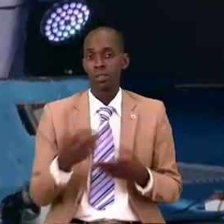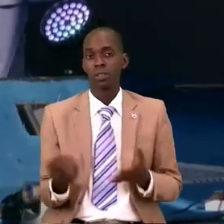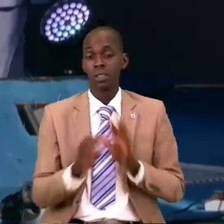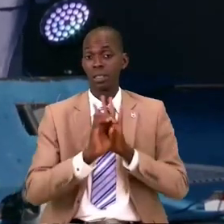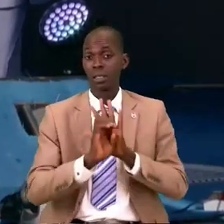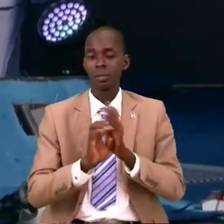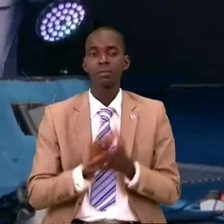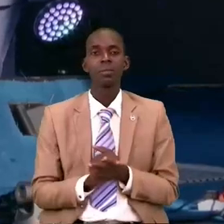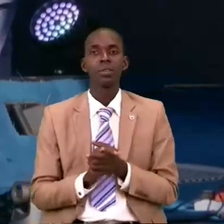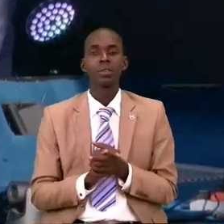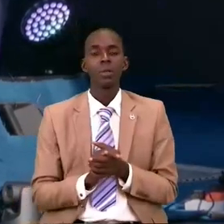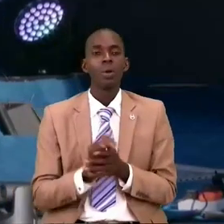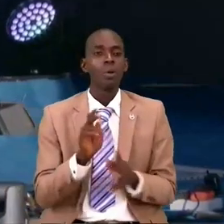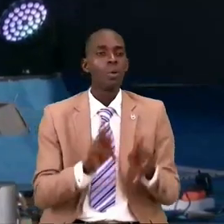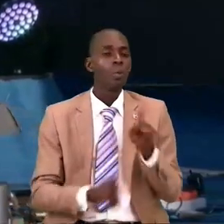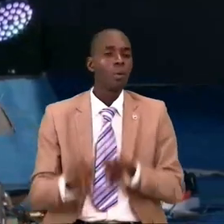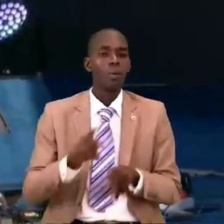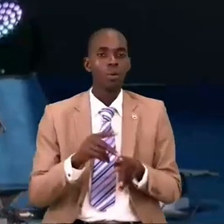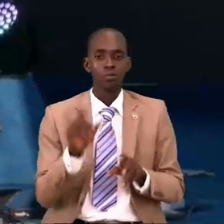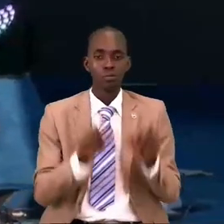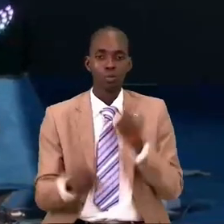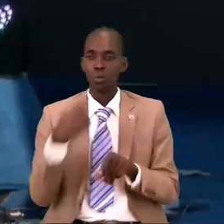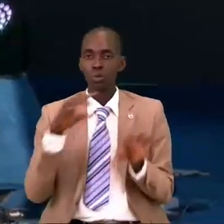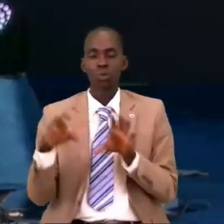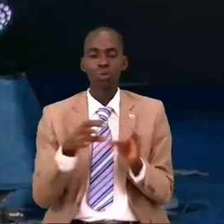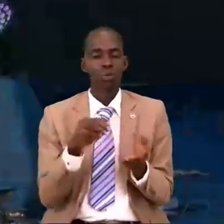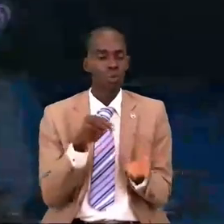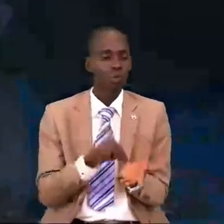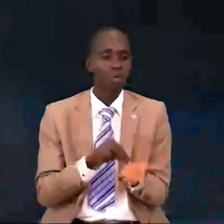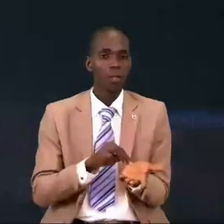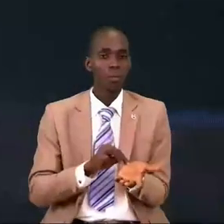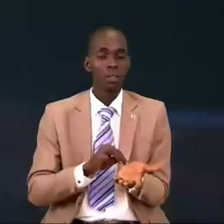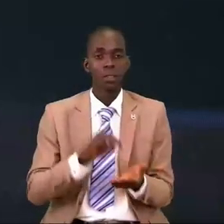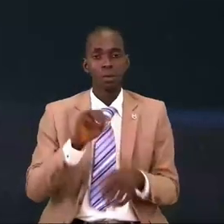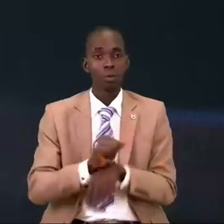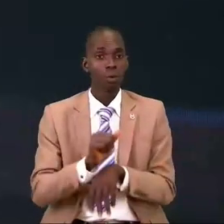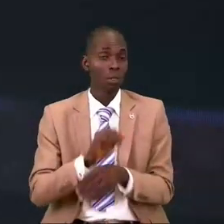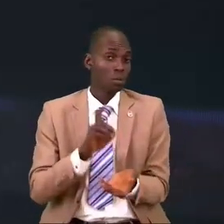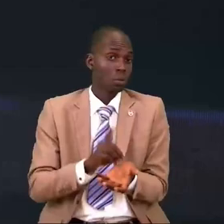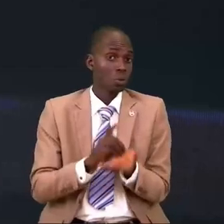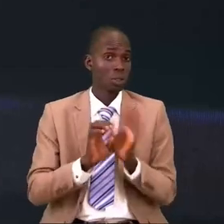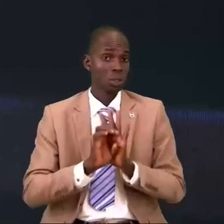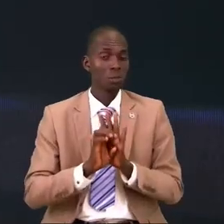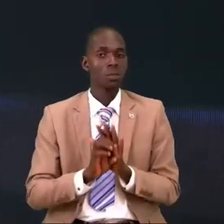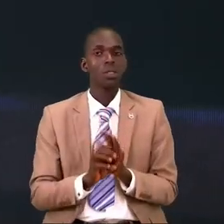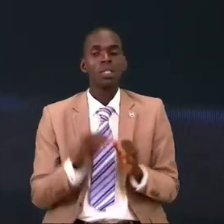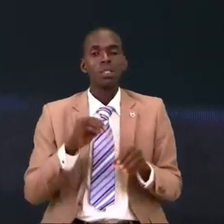domaine médical, dans leur formation, il y a des fois, au cours de la formation, ils